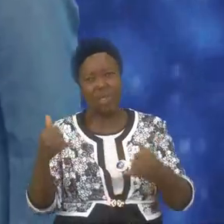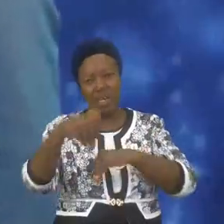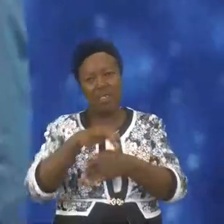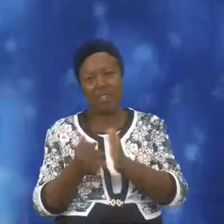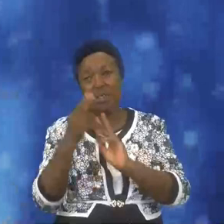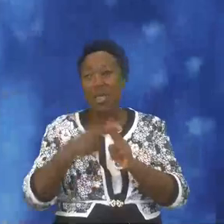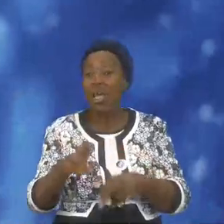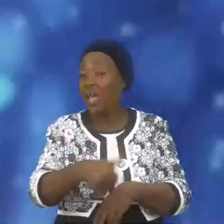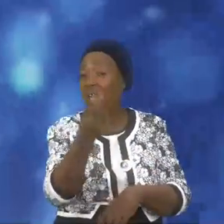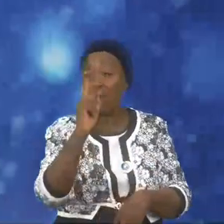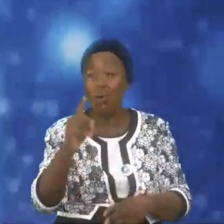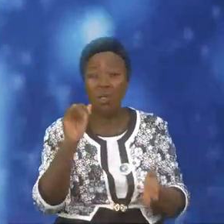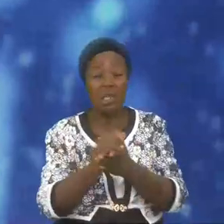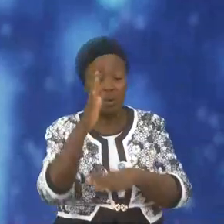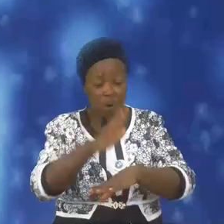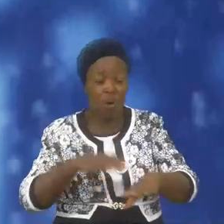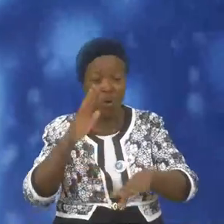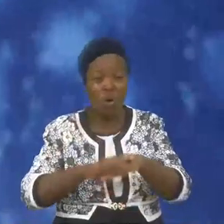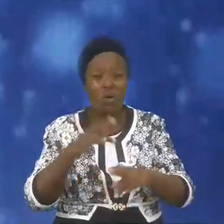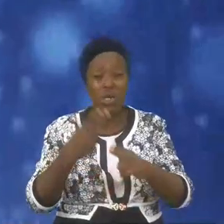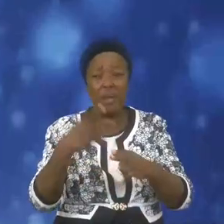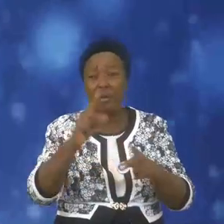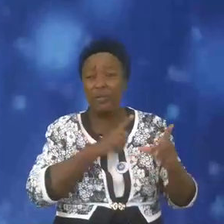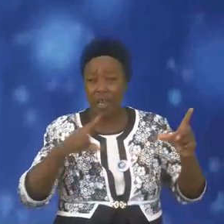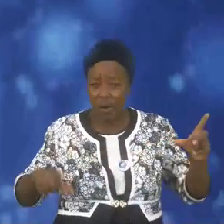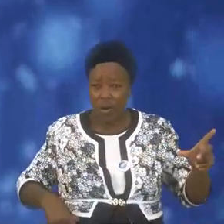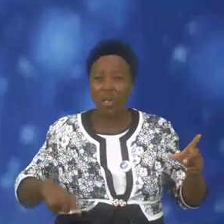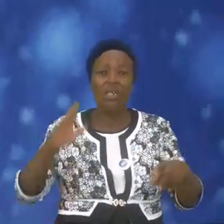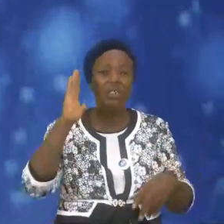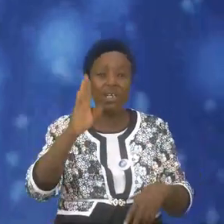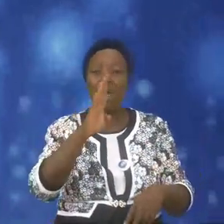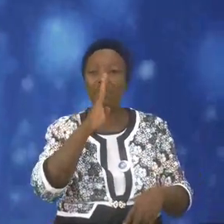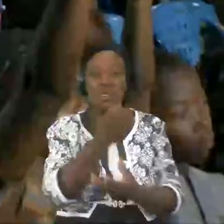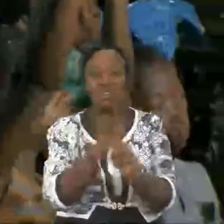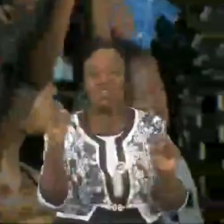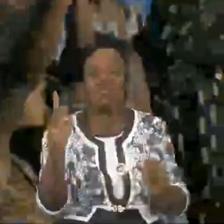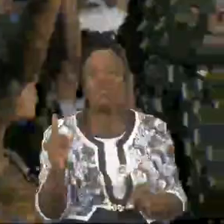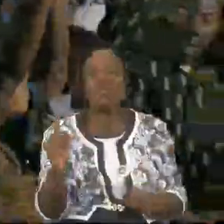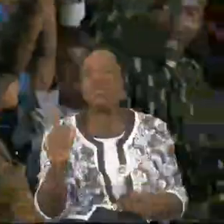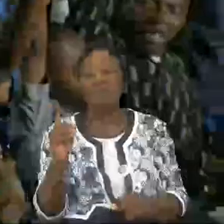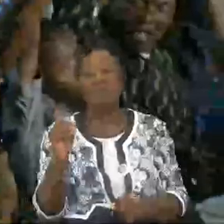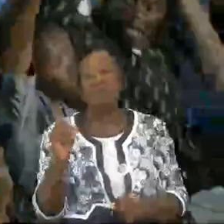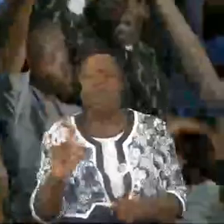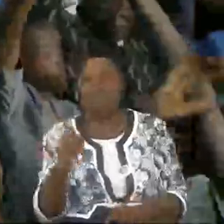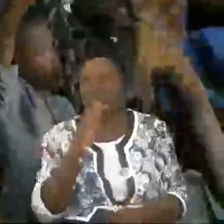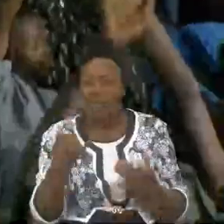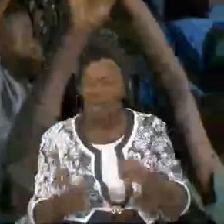soir. Quiconque invoquera le nom du Seigneur sera sauvé. Où